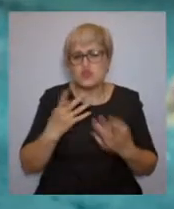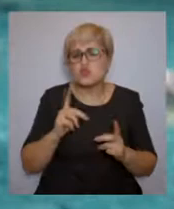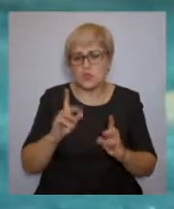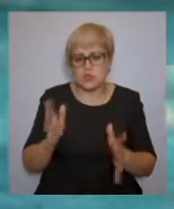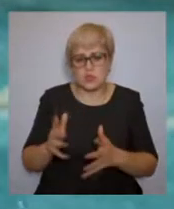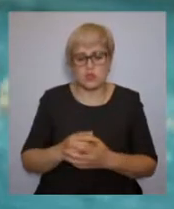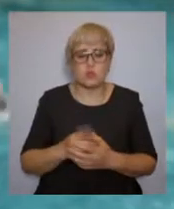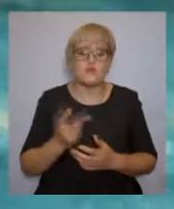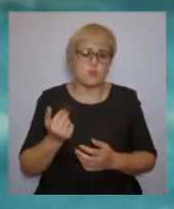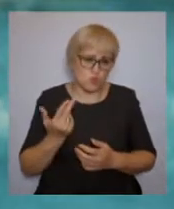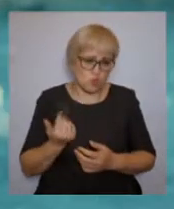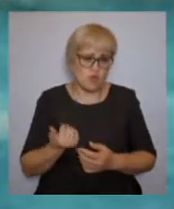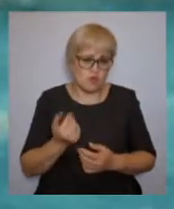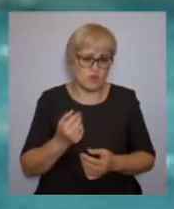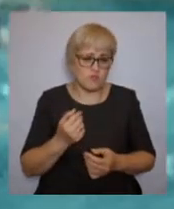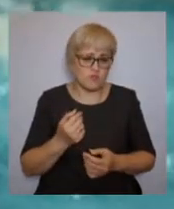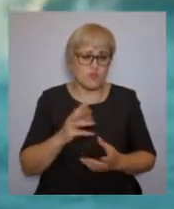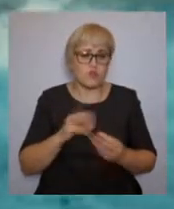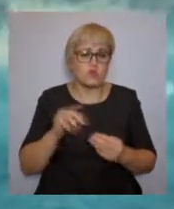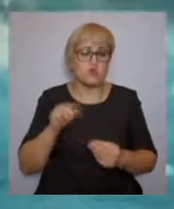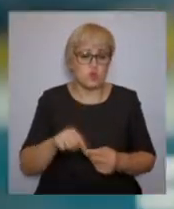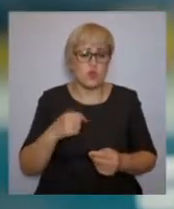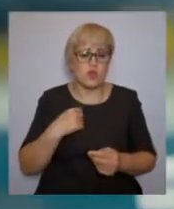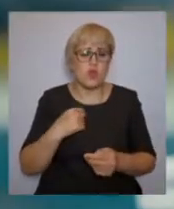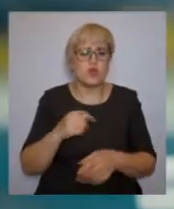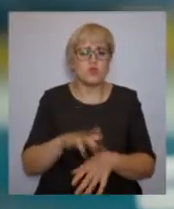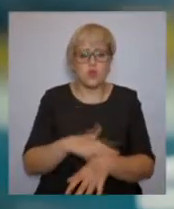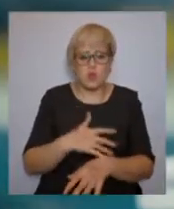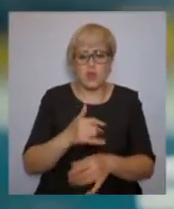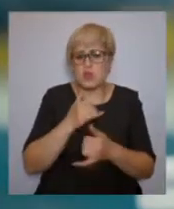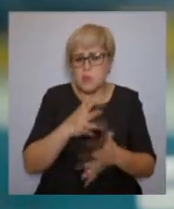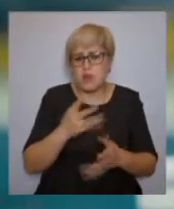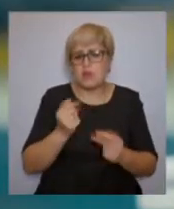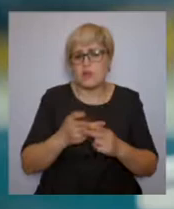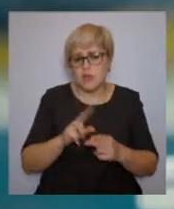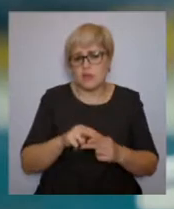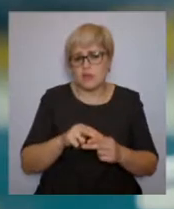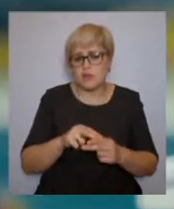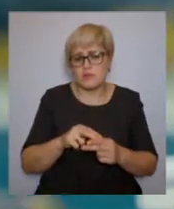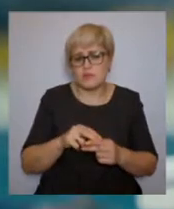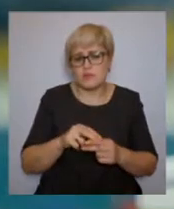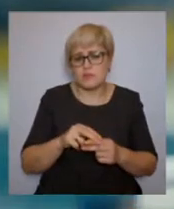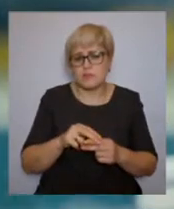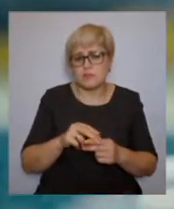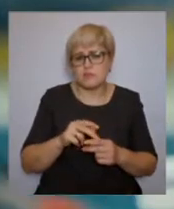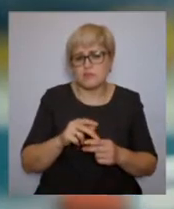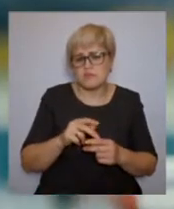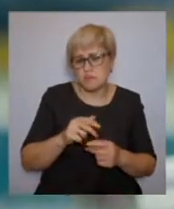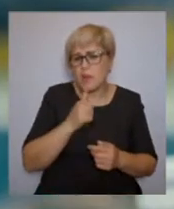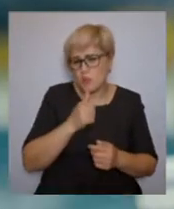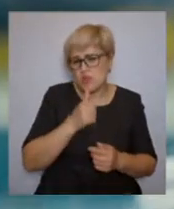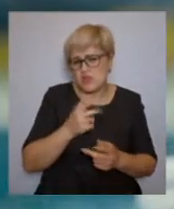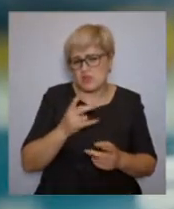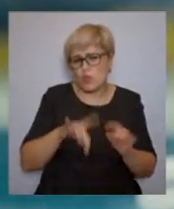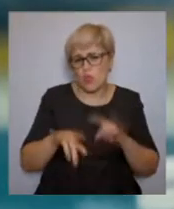ну да вот долго я не могла на это подаст и на уговоры что